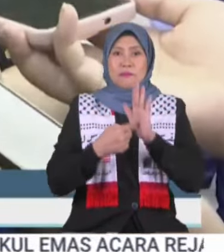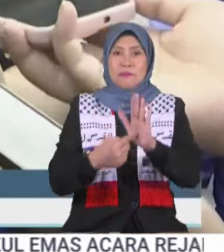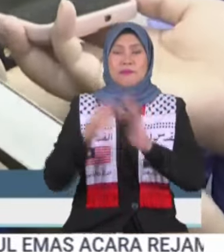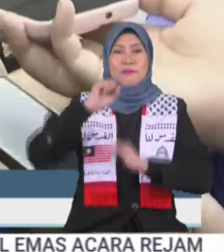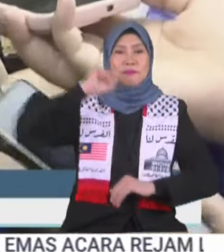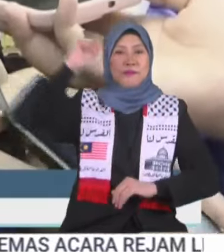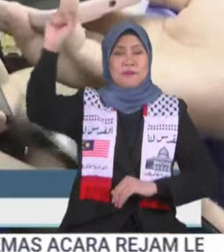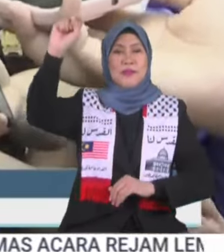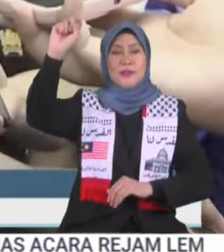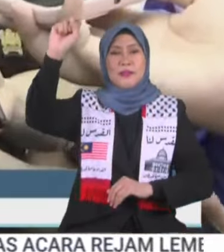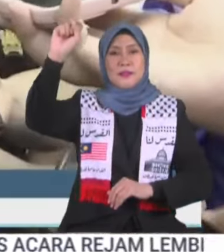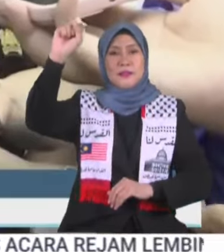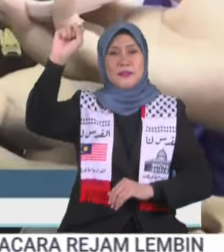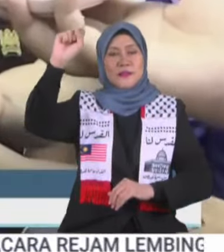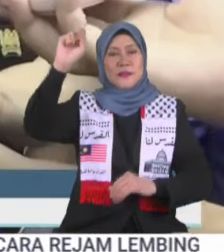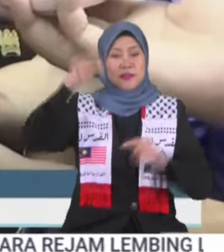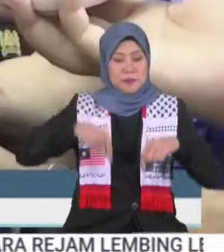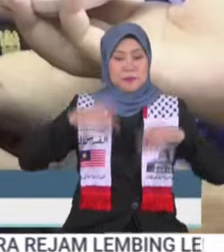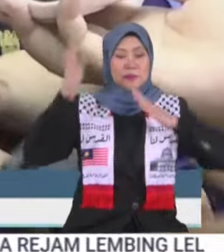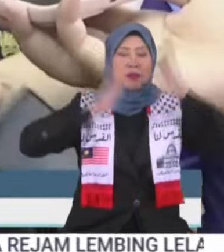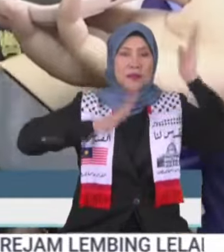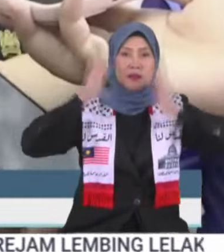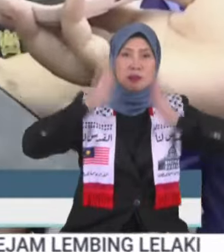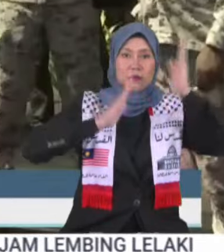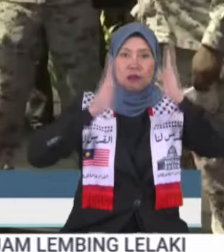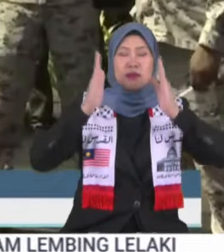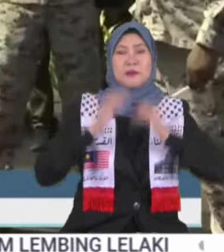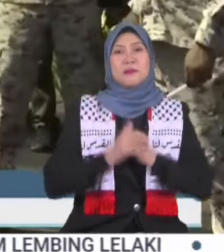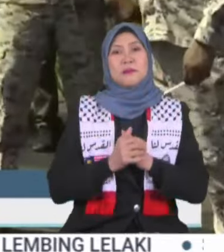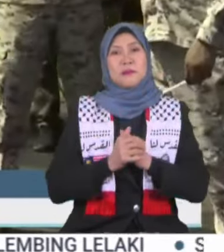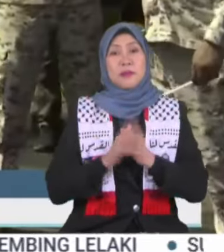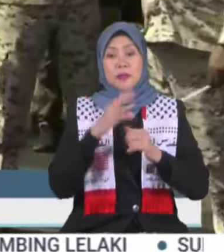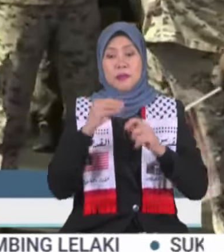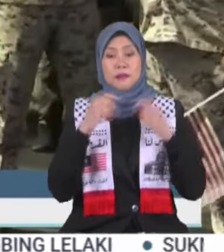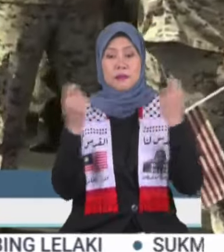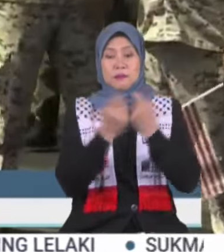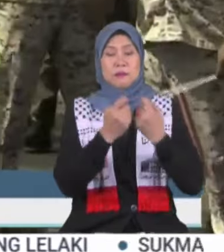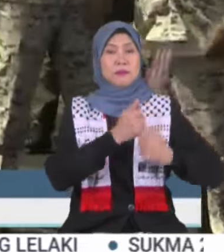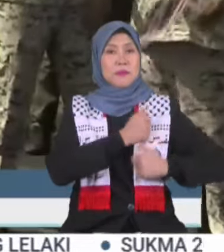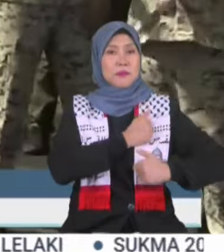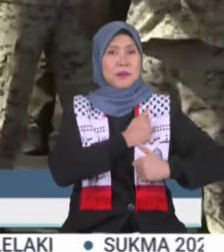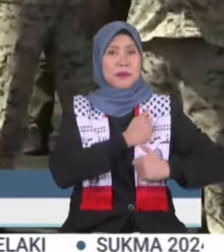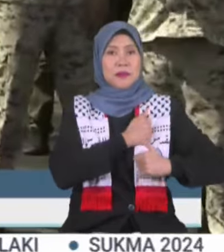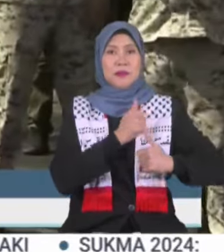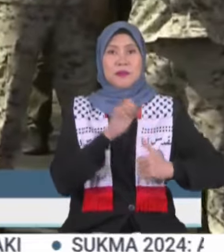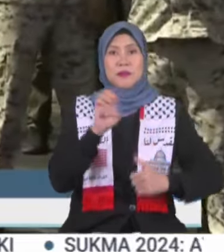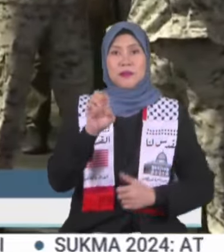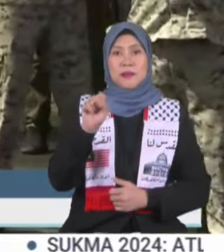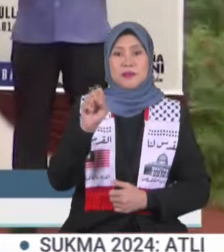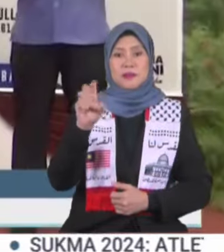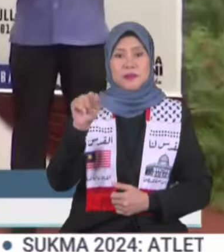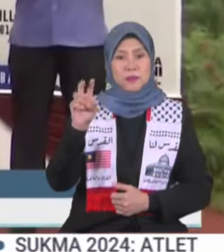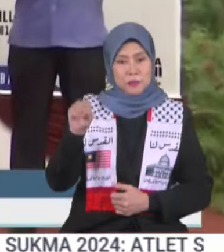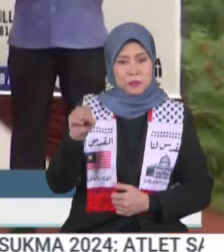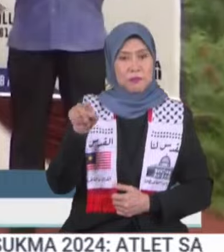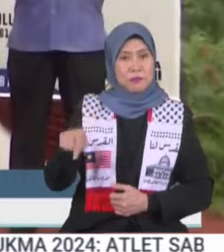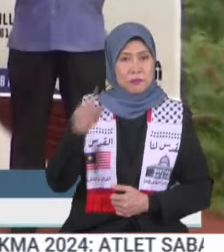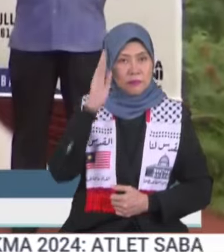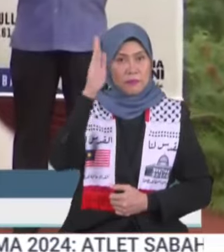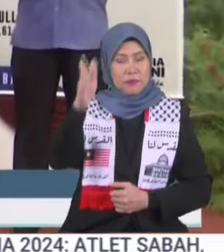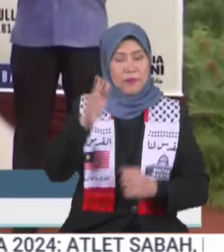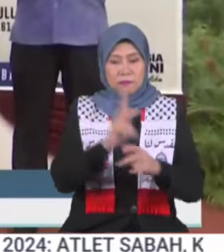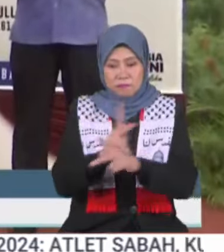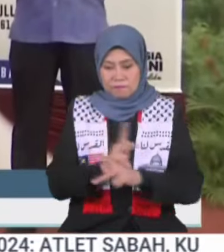dengan kemerdekaan kita di Malaysia ini tanpa adanya anggota keselamatan terutamanya esom juga tidak akan